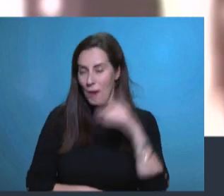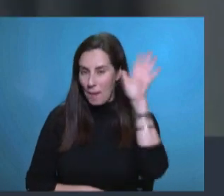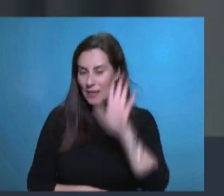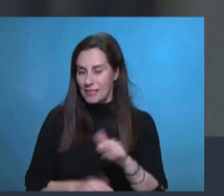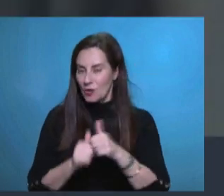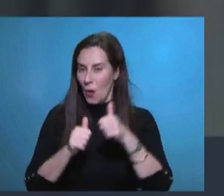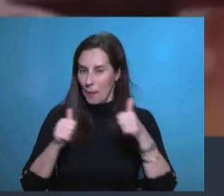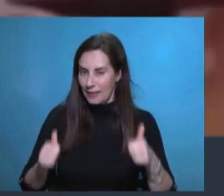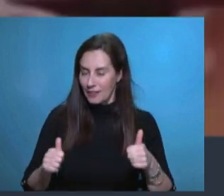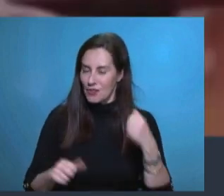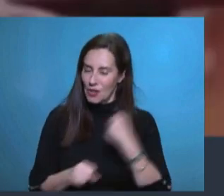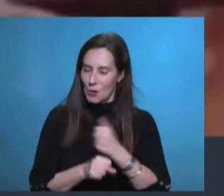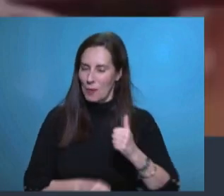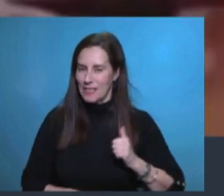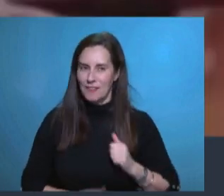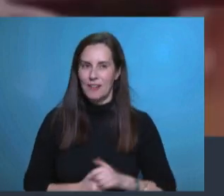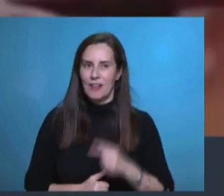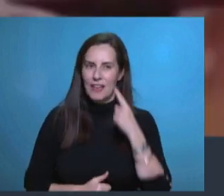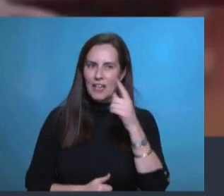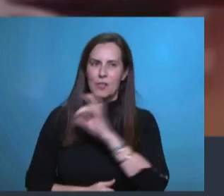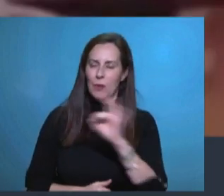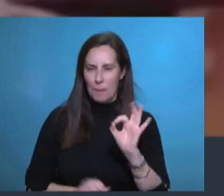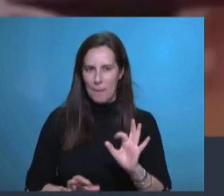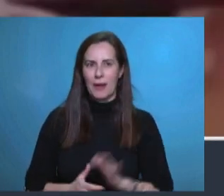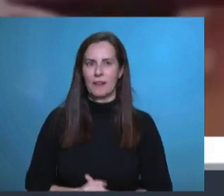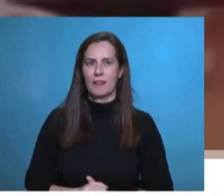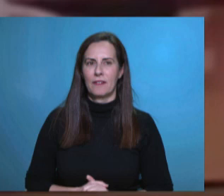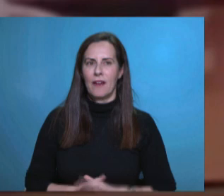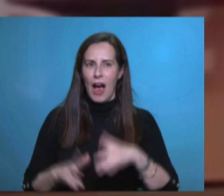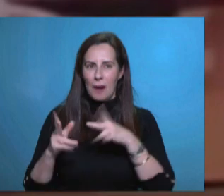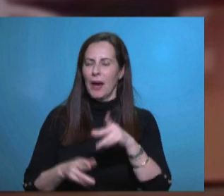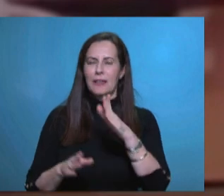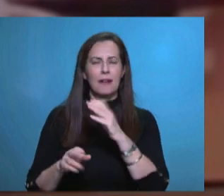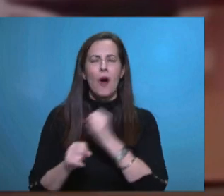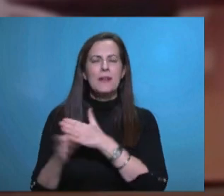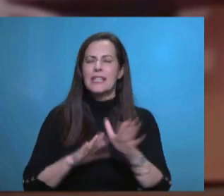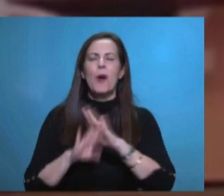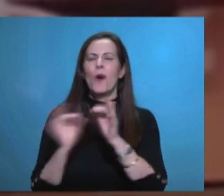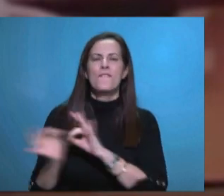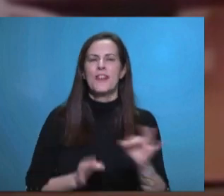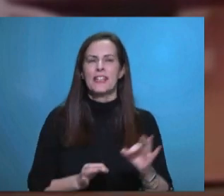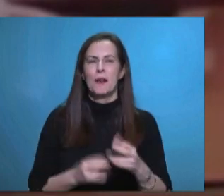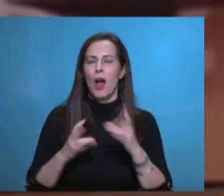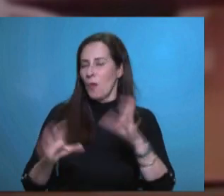לו בדובר צהל. נראה לי זה מעולה בחייך, באמת. אחר כך בעריכה אתם מסדרים את הכל פיקס, במילא זה לא משנה מה אמרת.